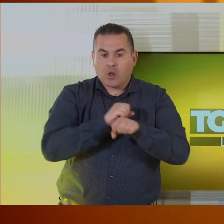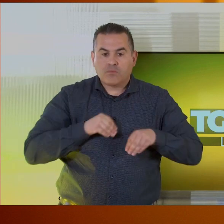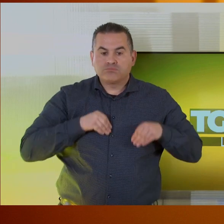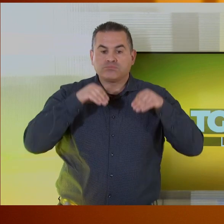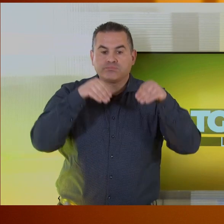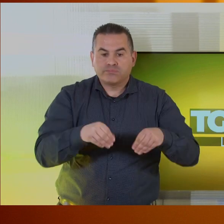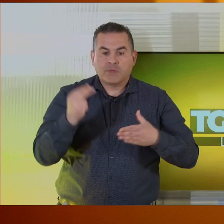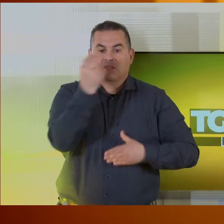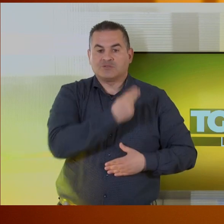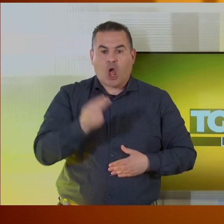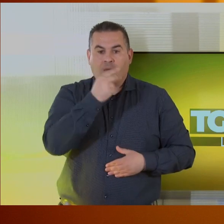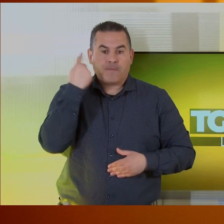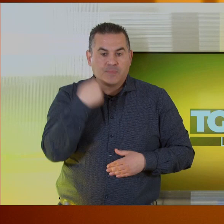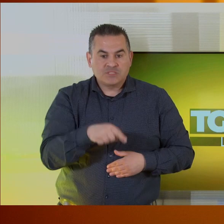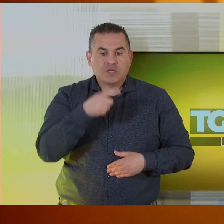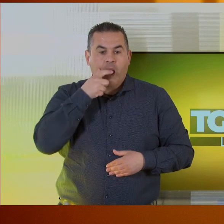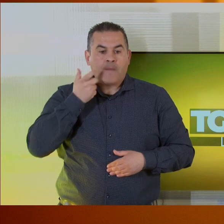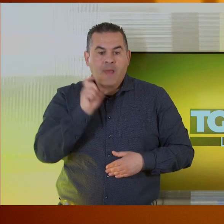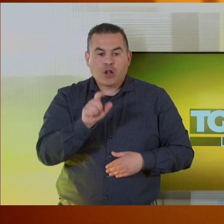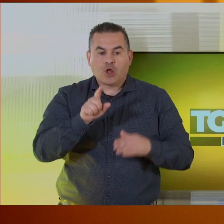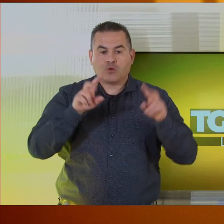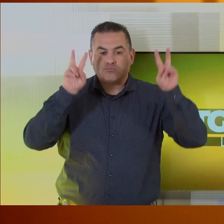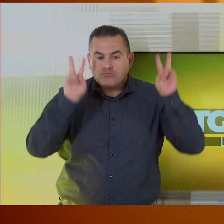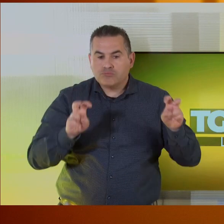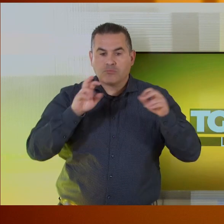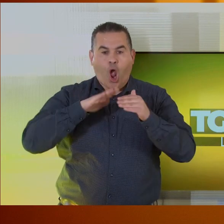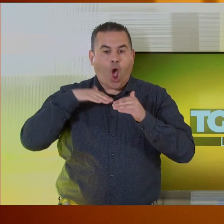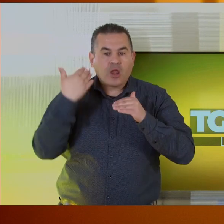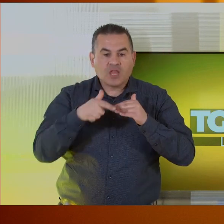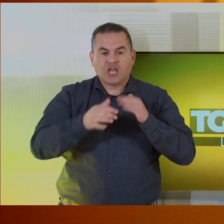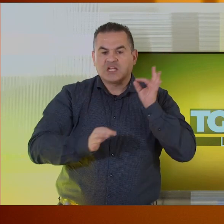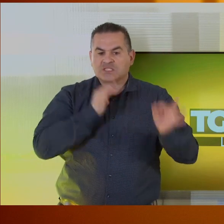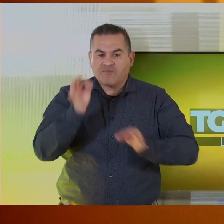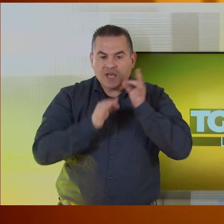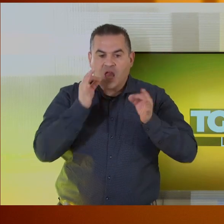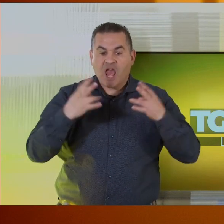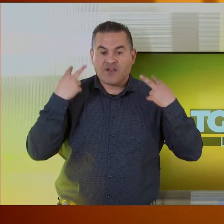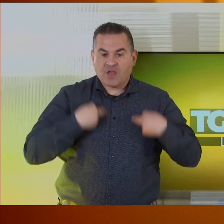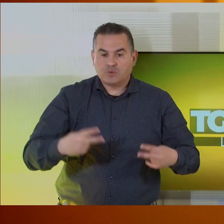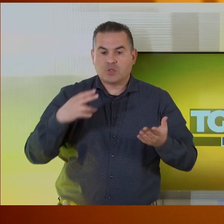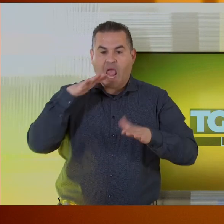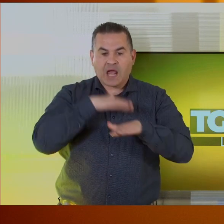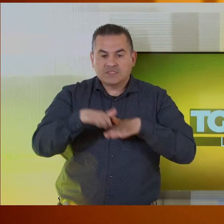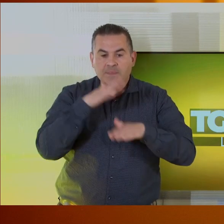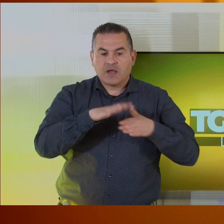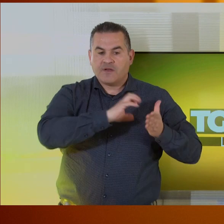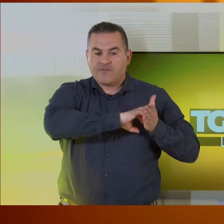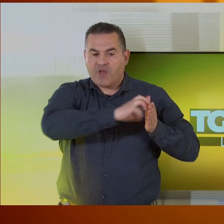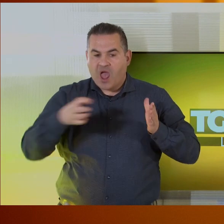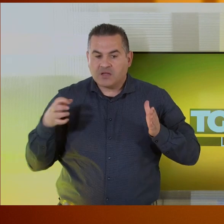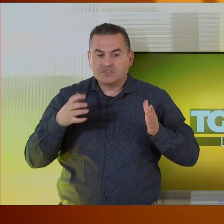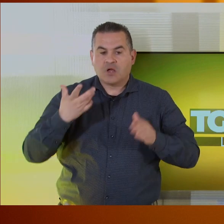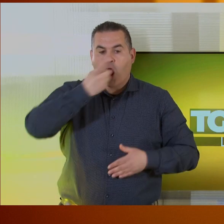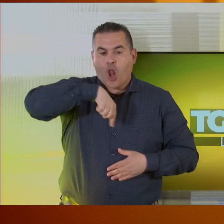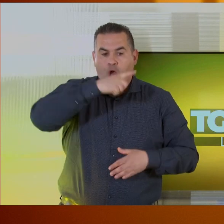Monreale, Riccardo Pinna e Giulia Serra, per dare alle donne private della libertà la possibilità di urlare la propria sofferenza e il proprio desiderio